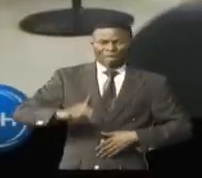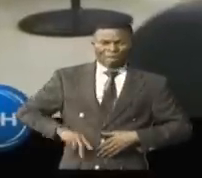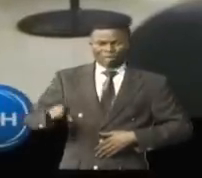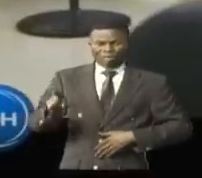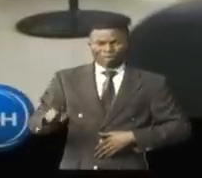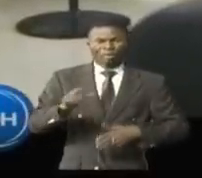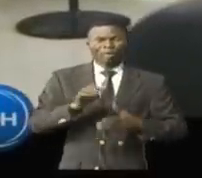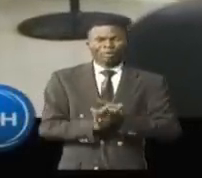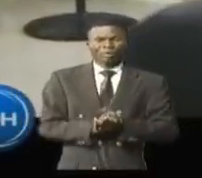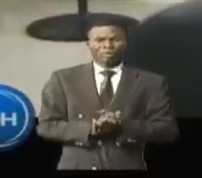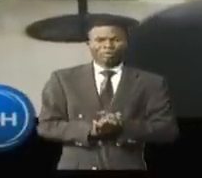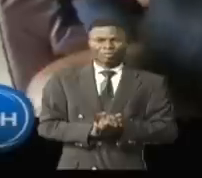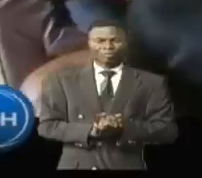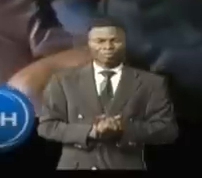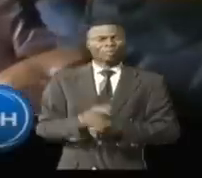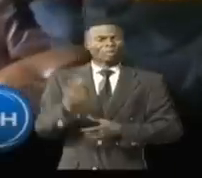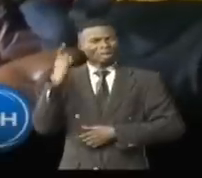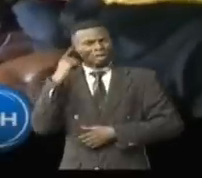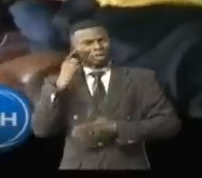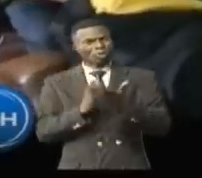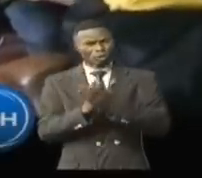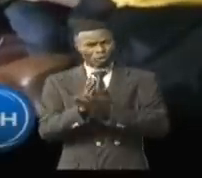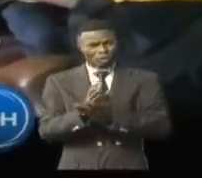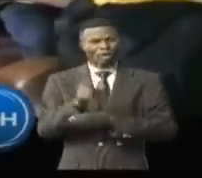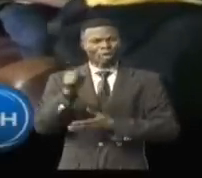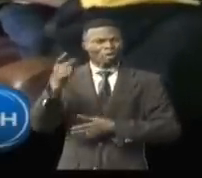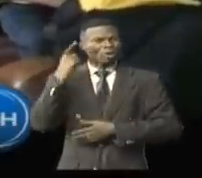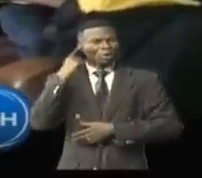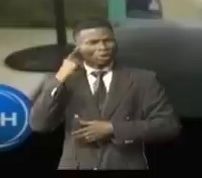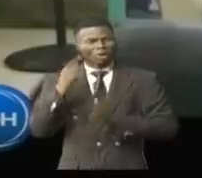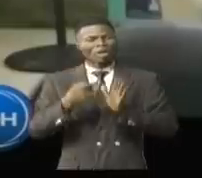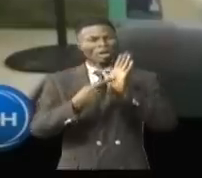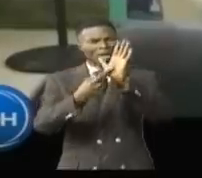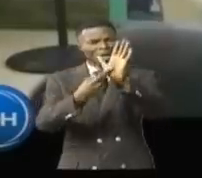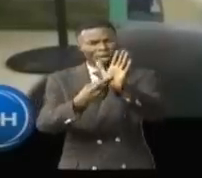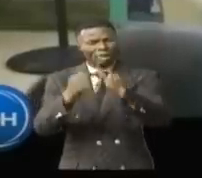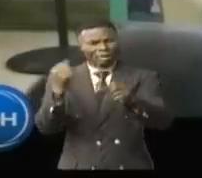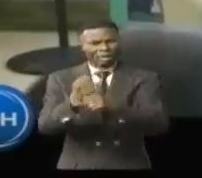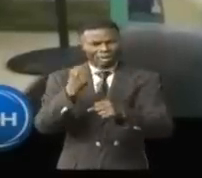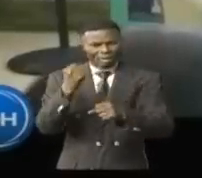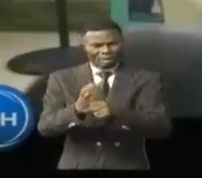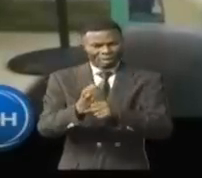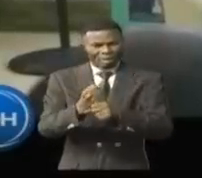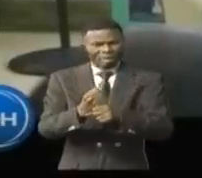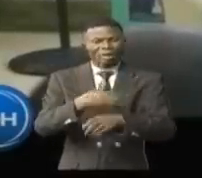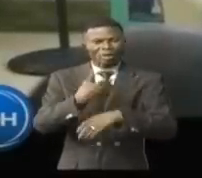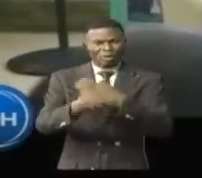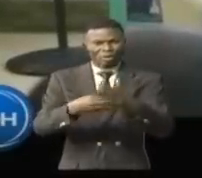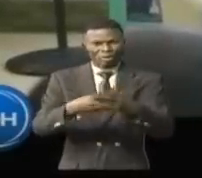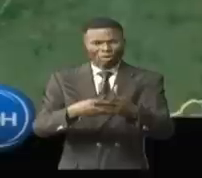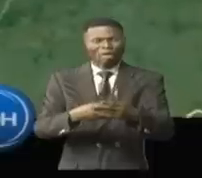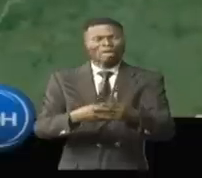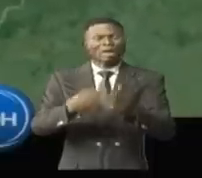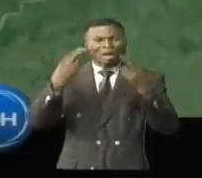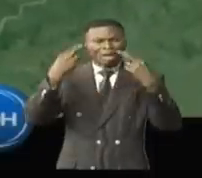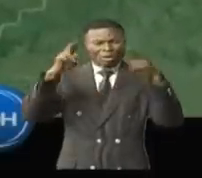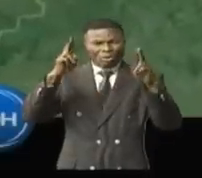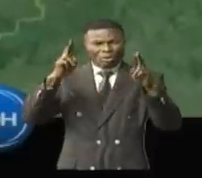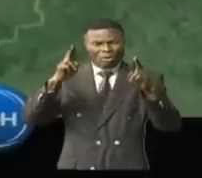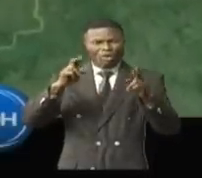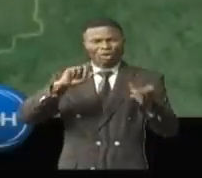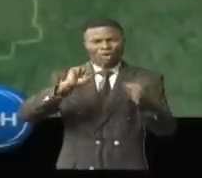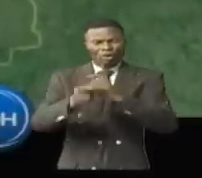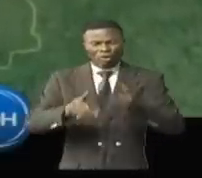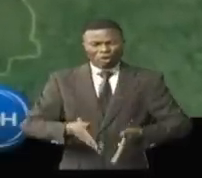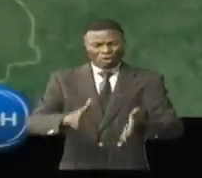Kiangani. D'une oreille attentive, ce dernier a écouté la présentation du travail qui sera fait et qui aboutira à l'aménagement de la